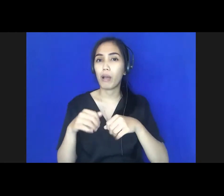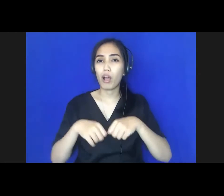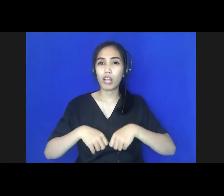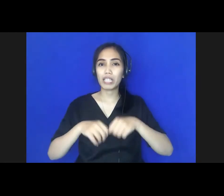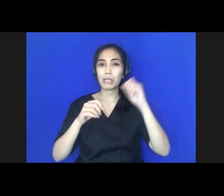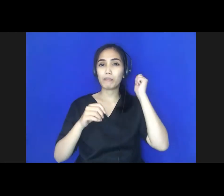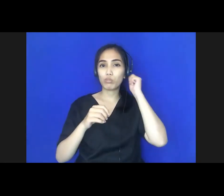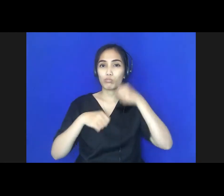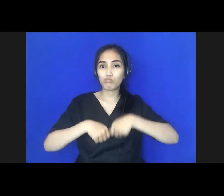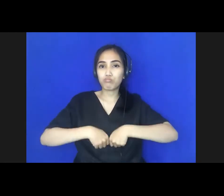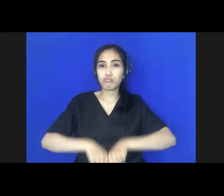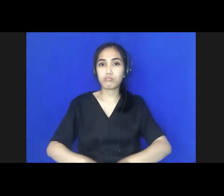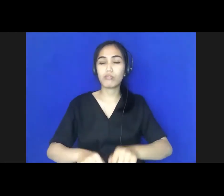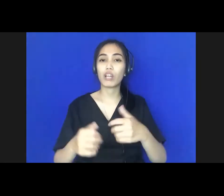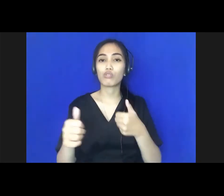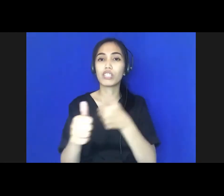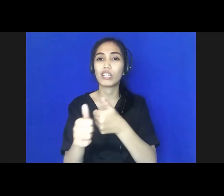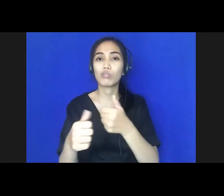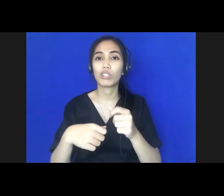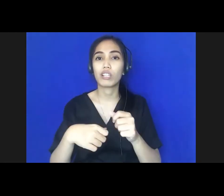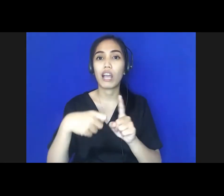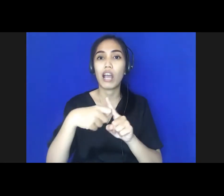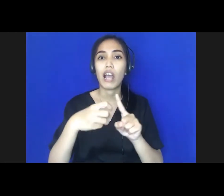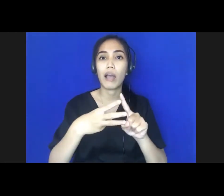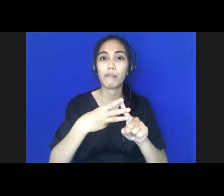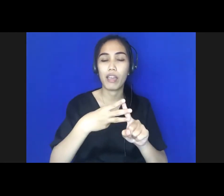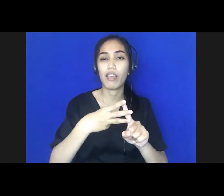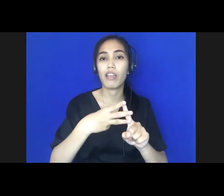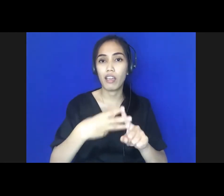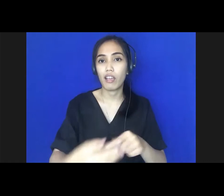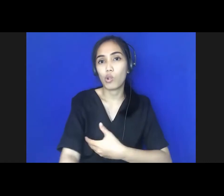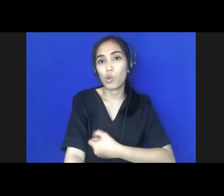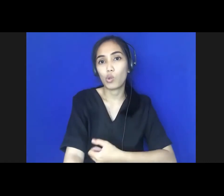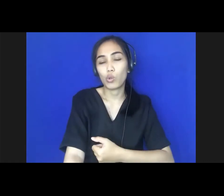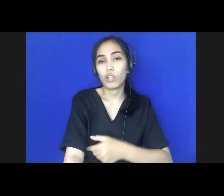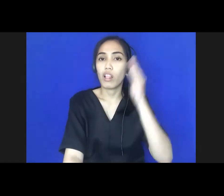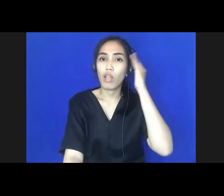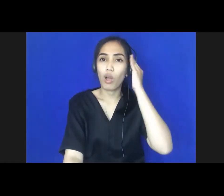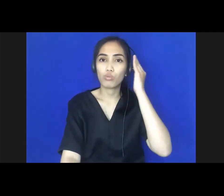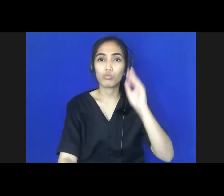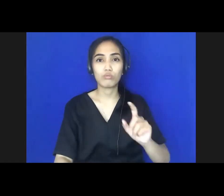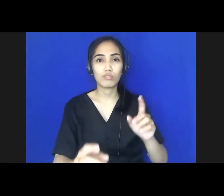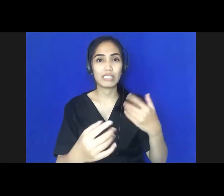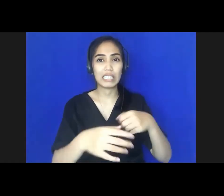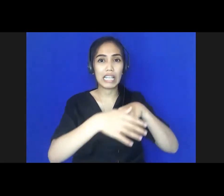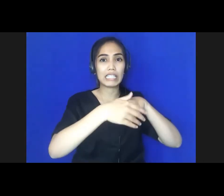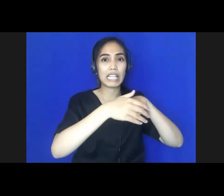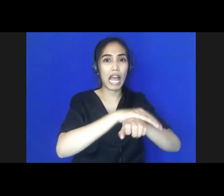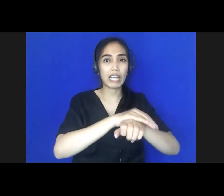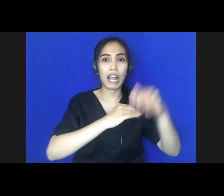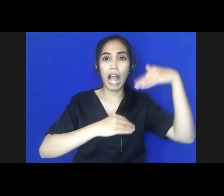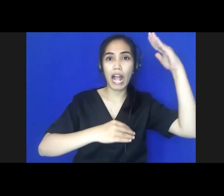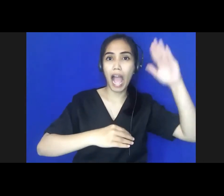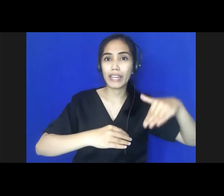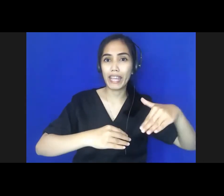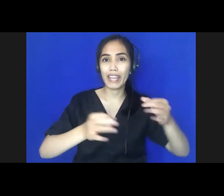berencana. Karena kita tahu salah satu faktor terjadinya stunting juga adalah jarak kelahiran. Kalau jarak kelahiran pendek, maka akan muncul